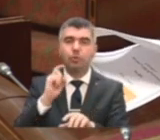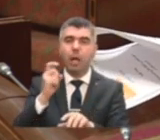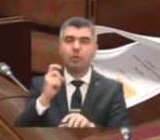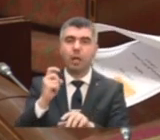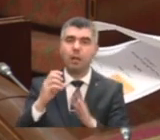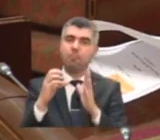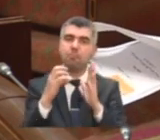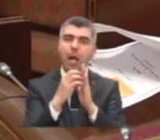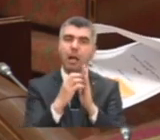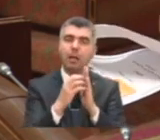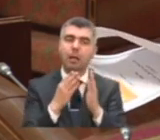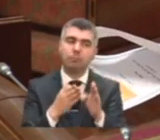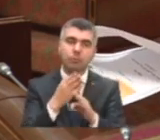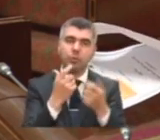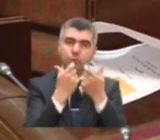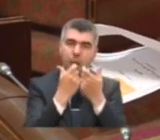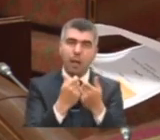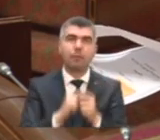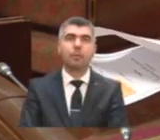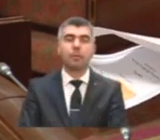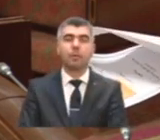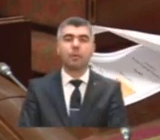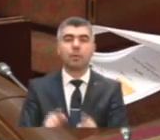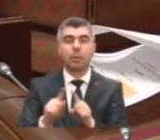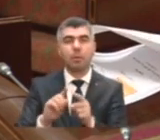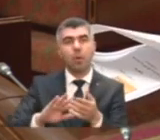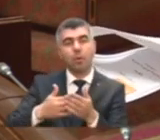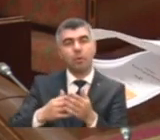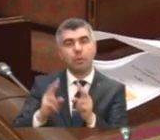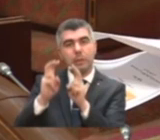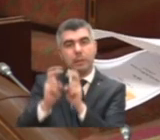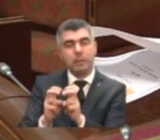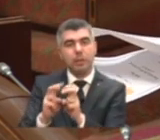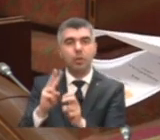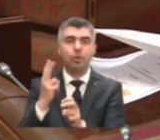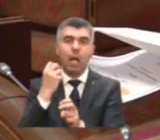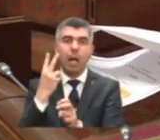للعدادات، بدل قراءة العدادات زبناء جنون المخطفض مرة كل شهرين،